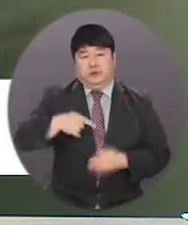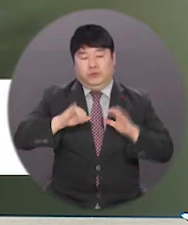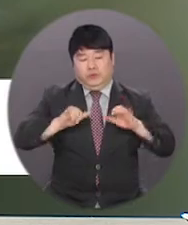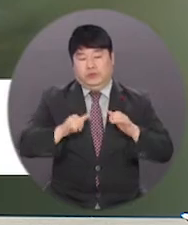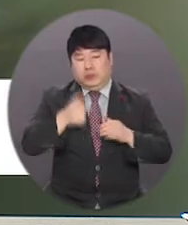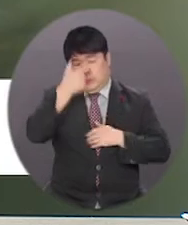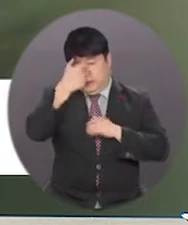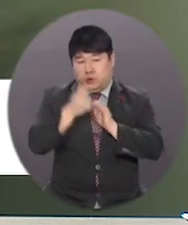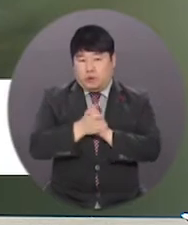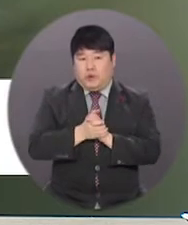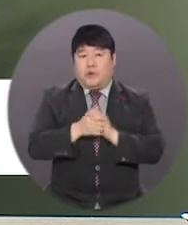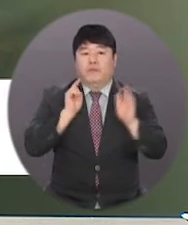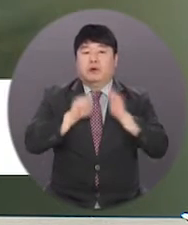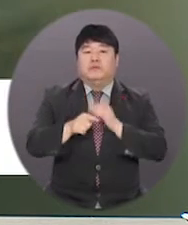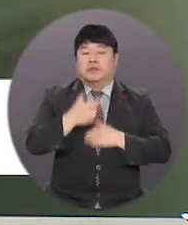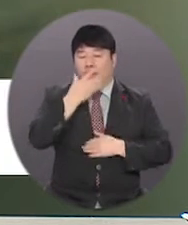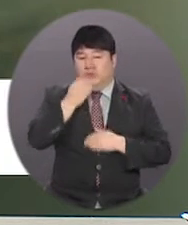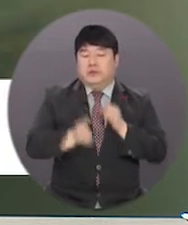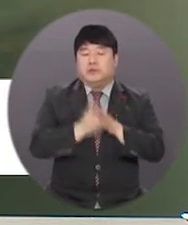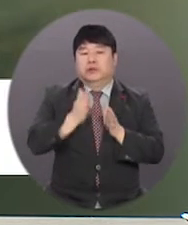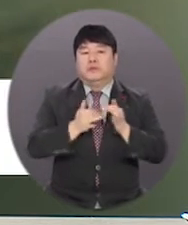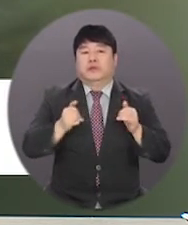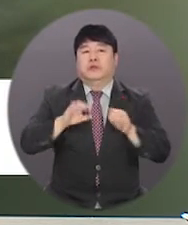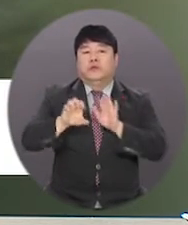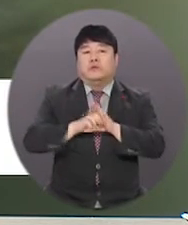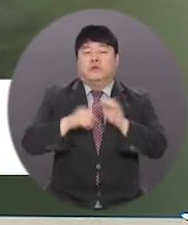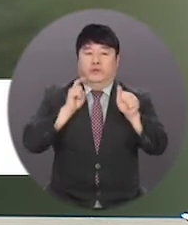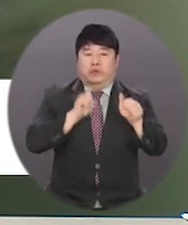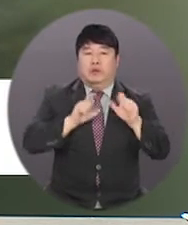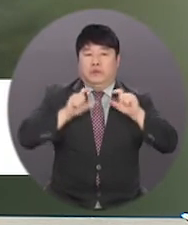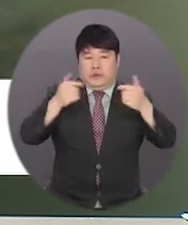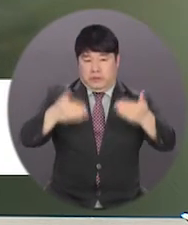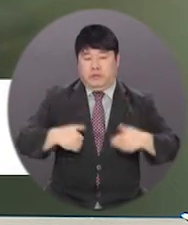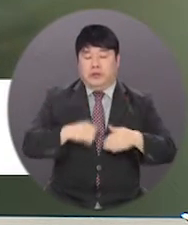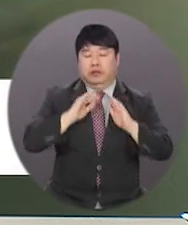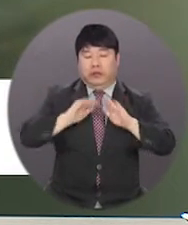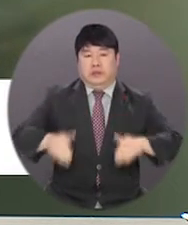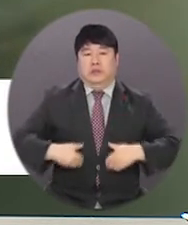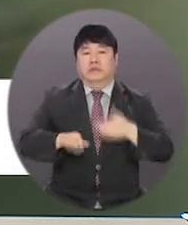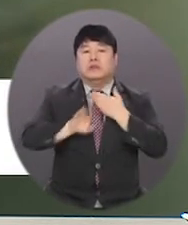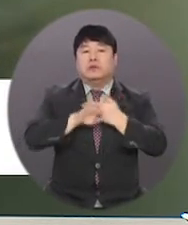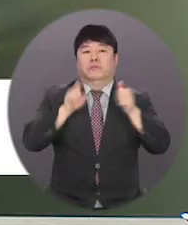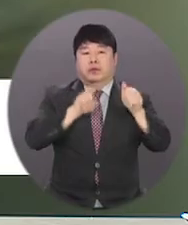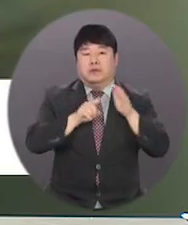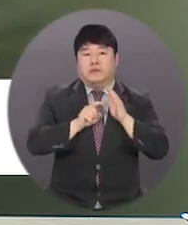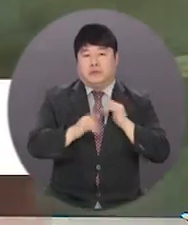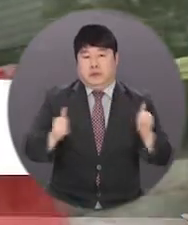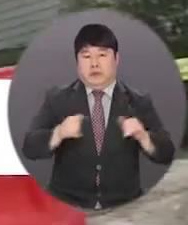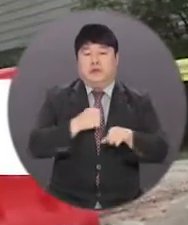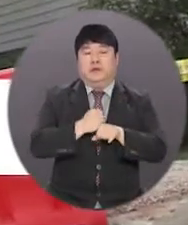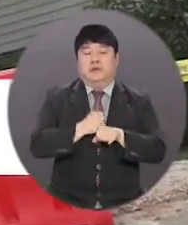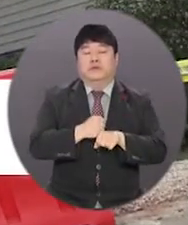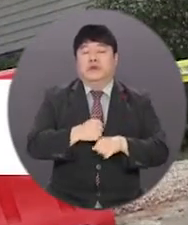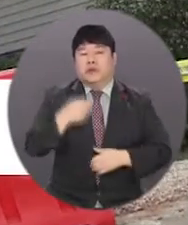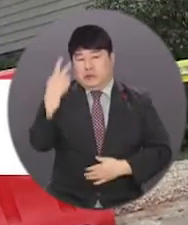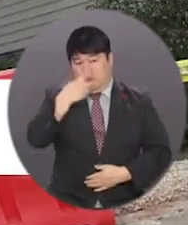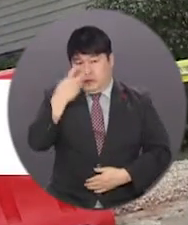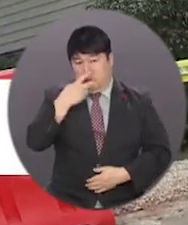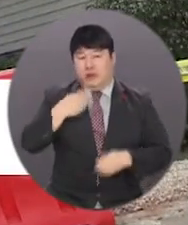진주국제기도원을 방문한 순천 시민이 코로나19 확진 판정을 받자 전라남도가 다른 방문자들에게도 진단검사를